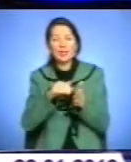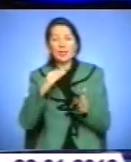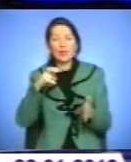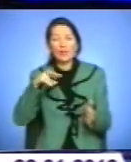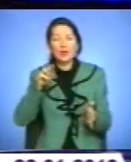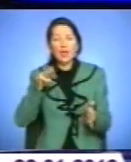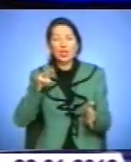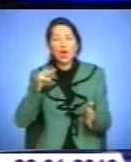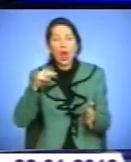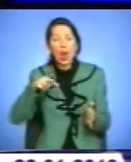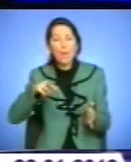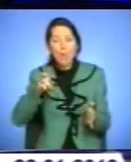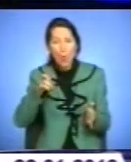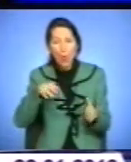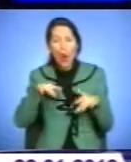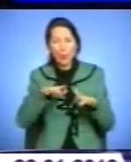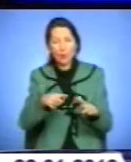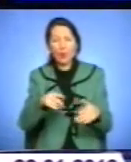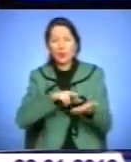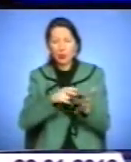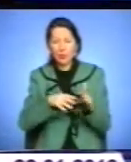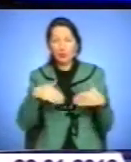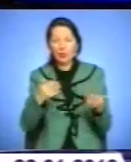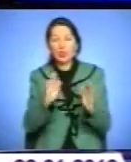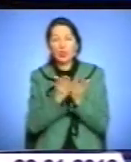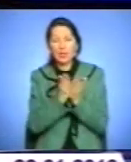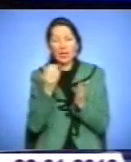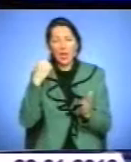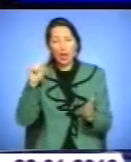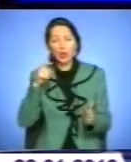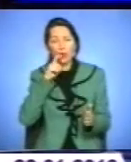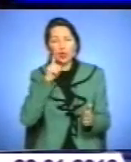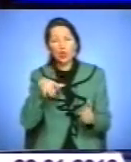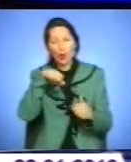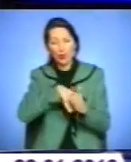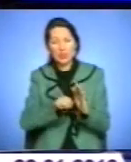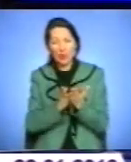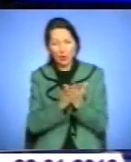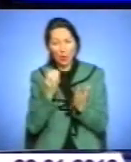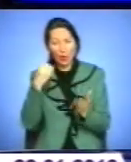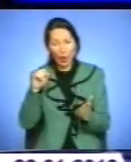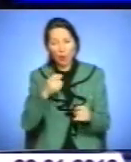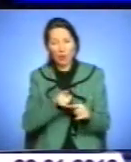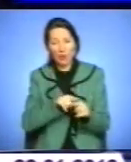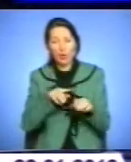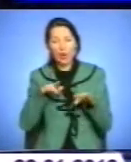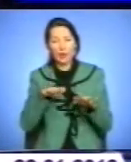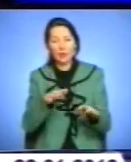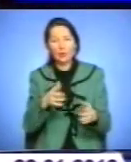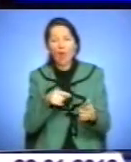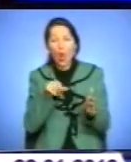до представництва Книги рекордів України щодо внесення до книги цього рекорду. Участь у заході взяли більше 500